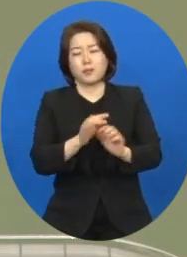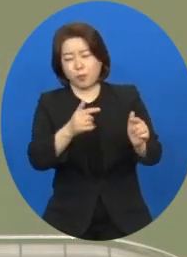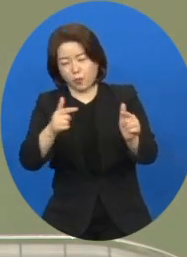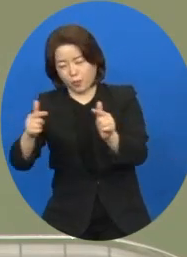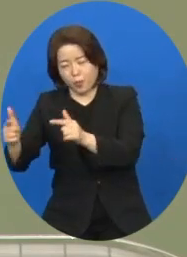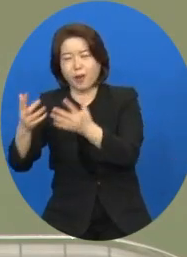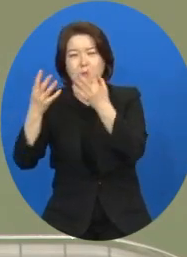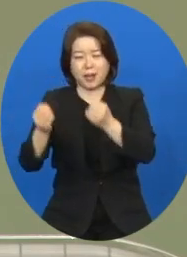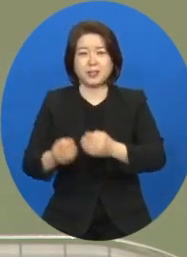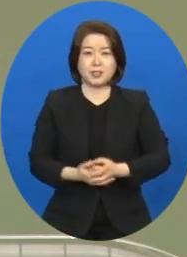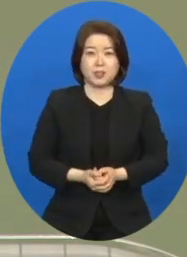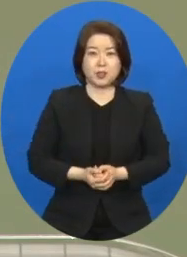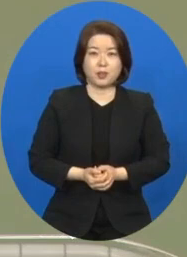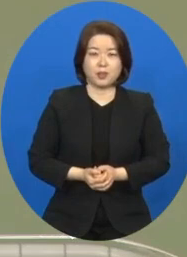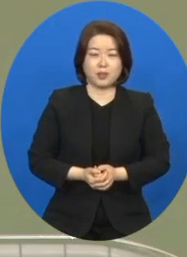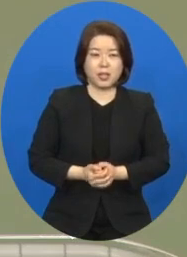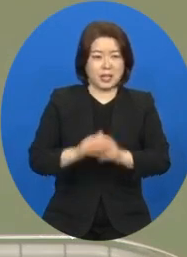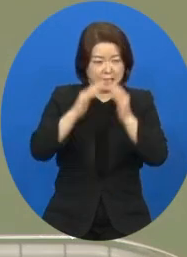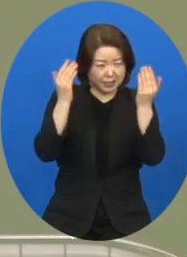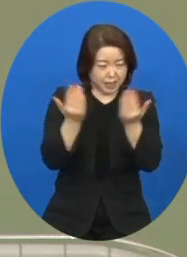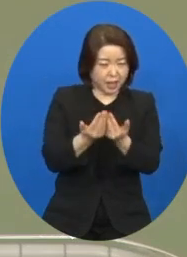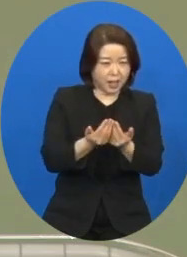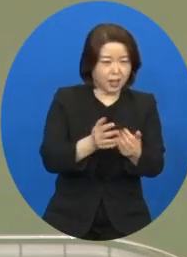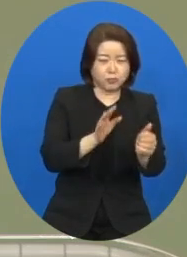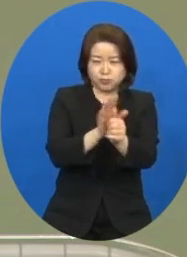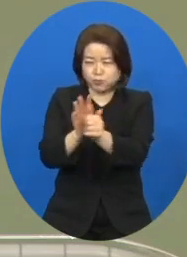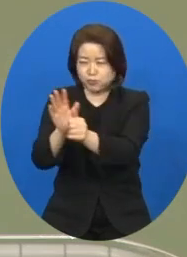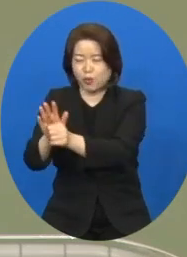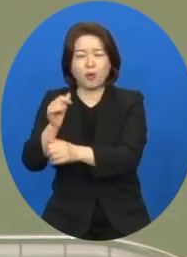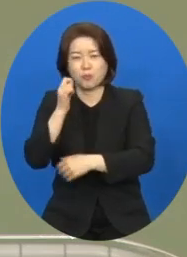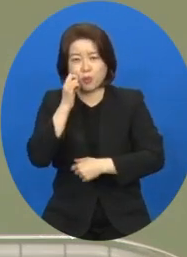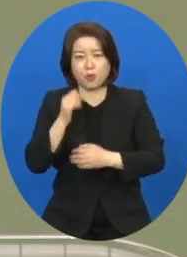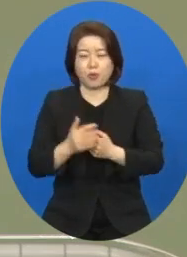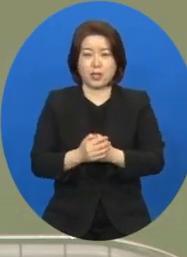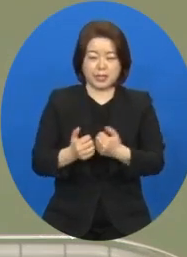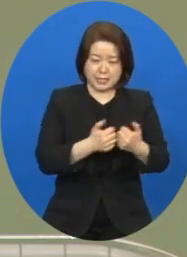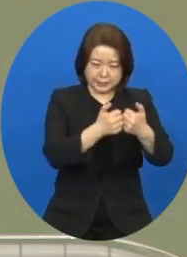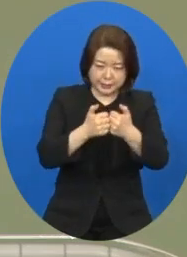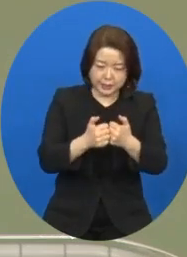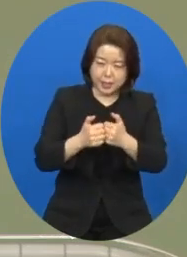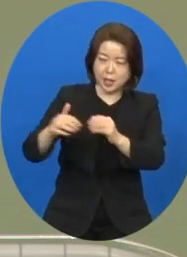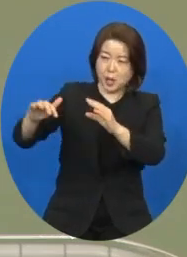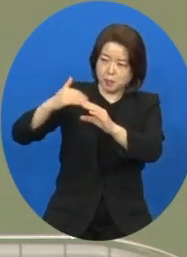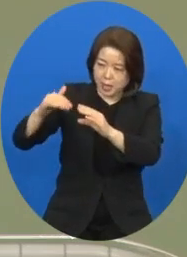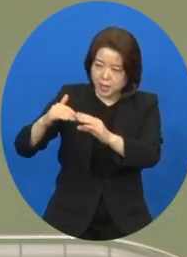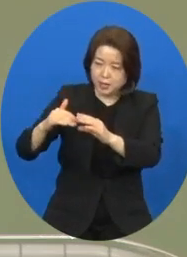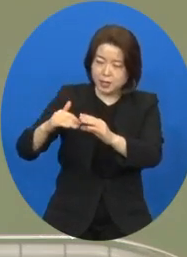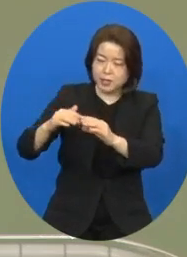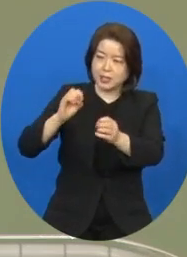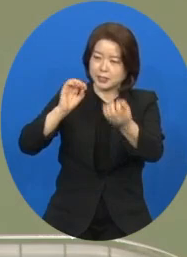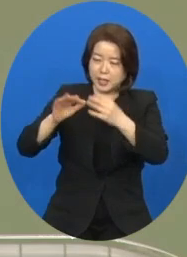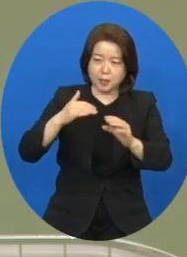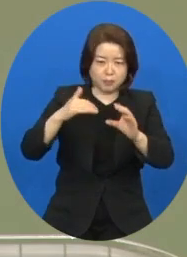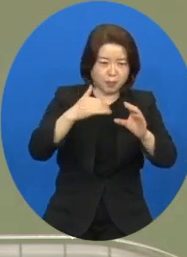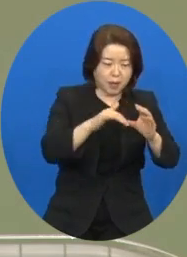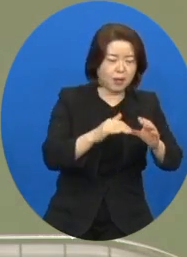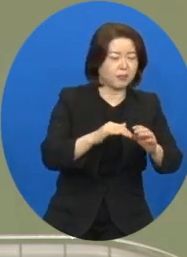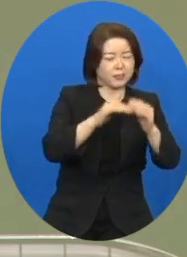많습니다. 물론 다 못합니다. 상담 요청으로 메일도 다 답장도 못할 정도입니다.